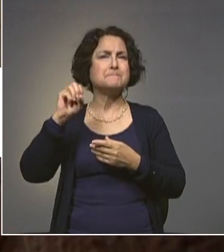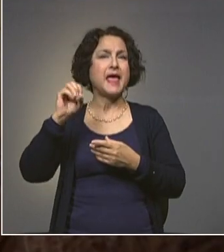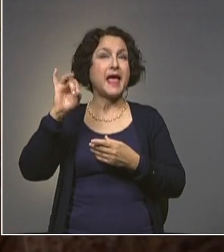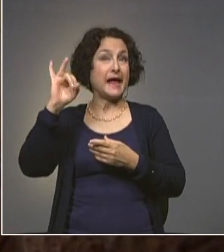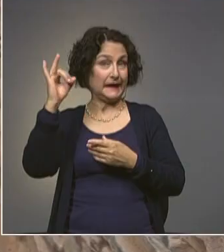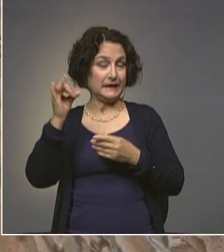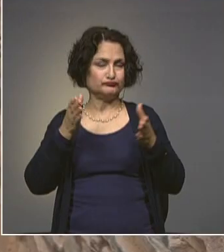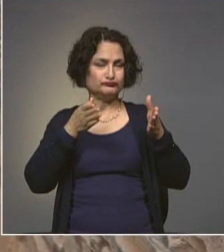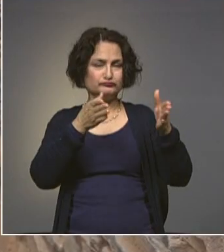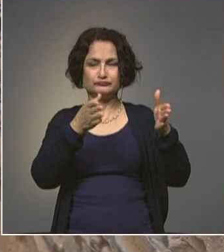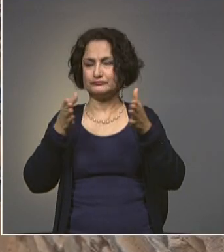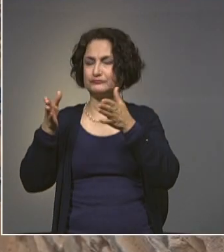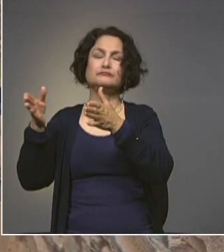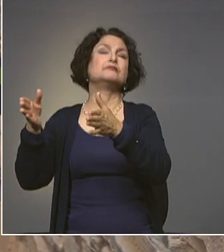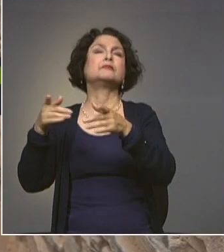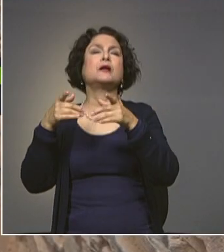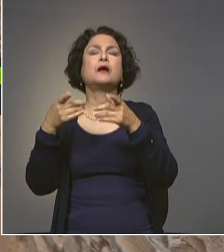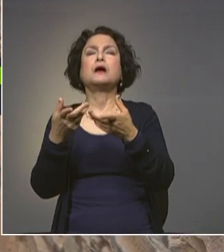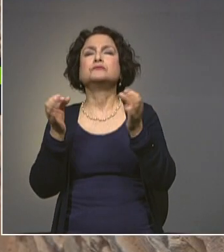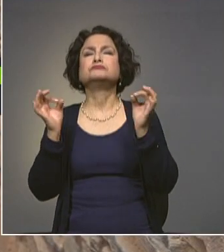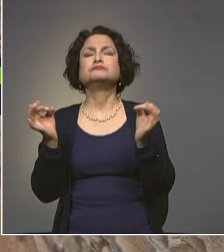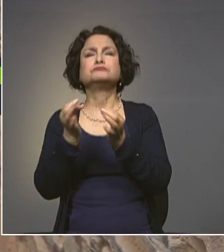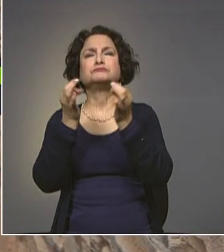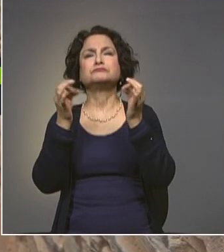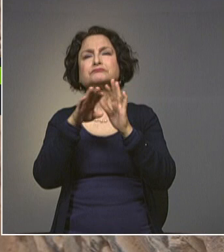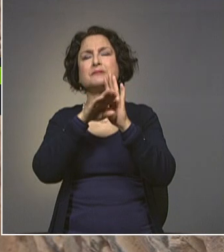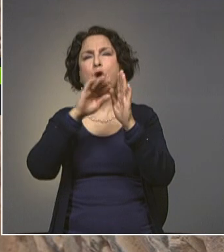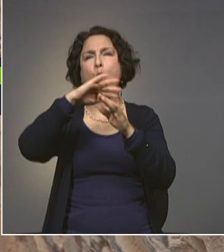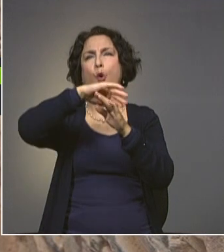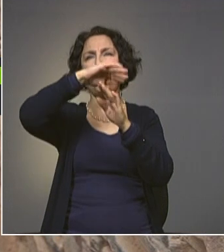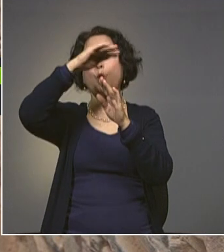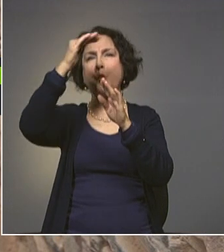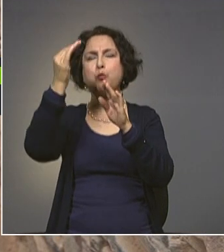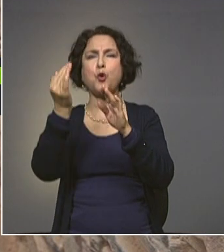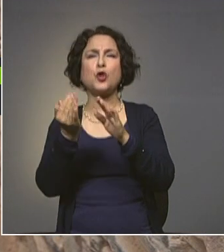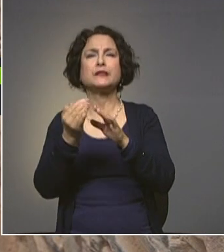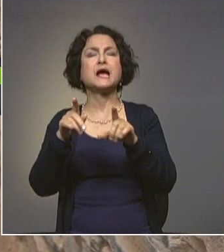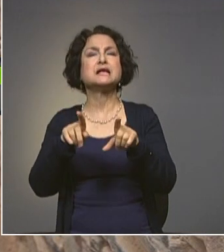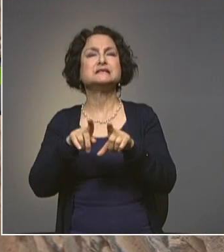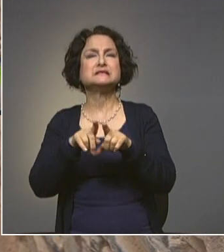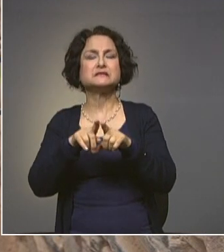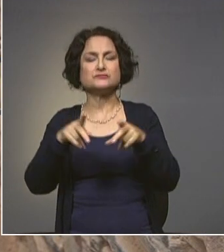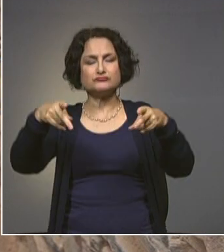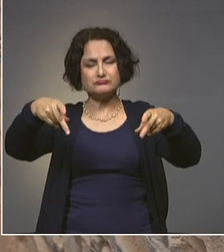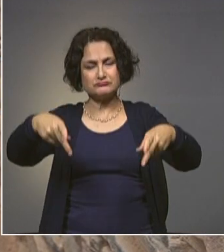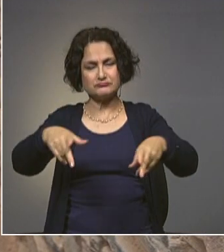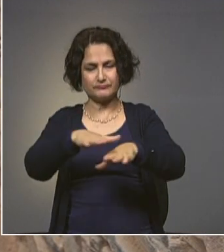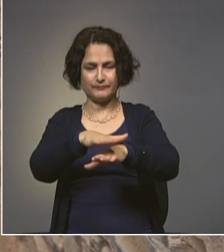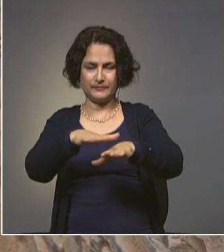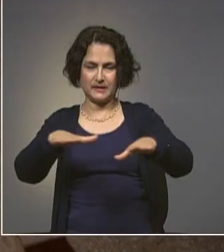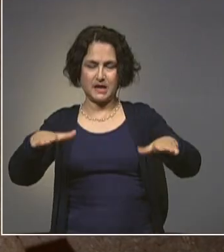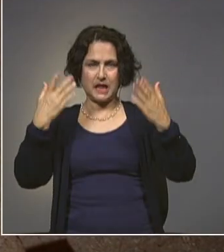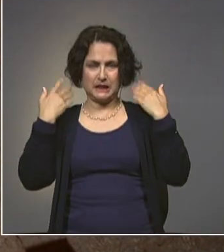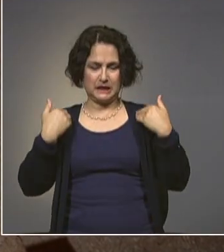гробница. Конструкцията на гробната камера е куполна с ложето на владетеля, където е поставено